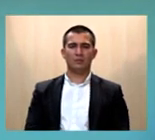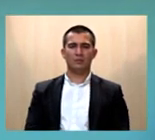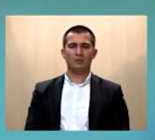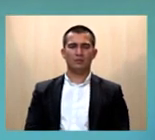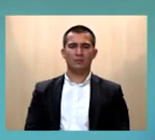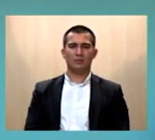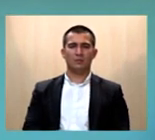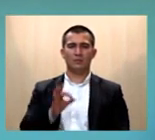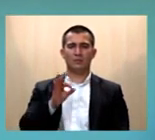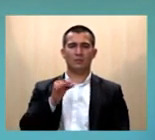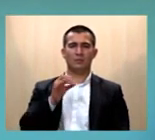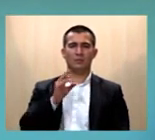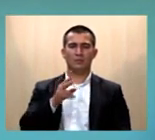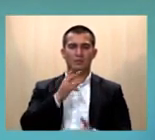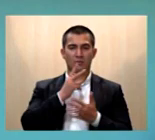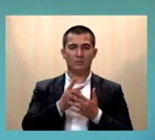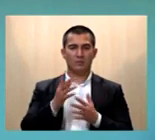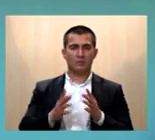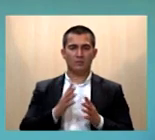oyoq qismimizga ham o'tsak bo'ladi.